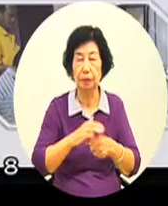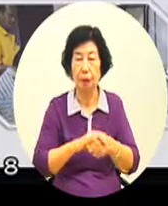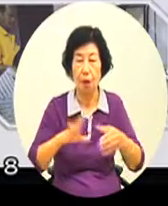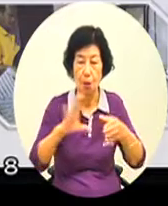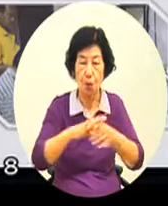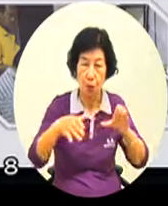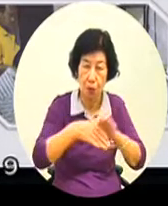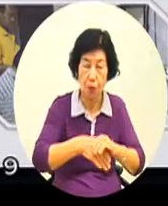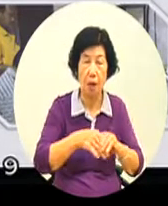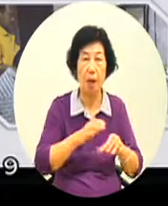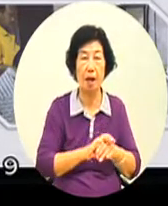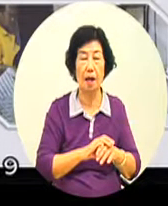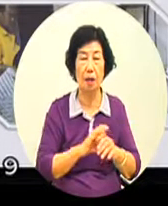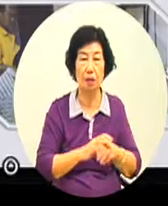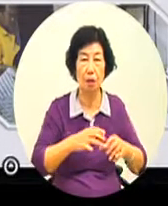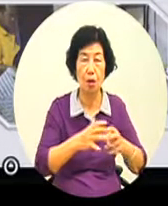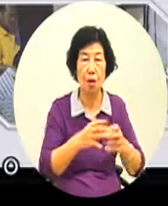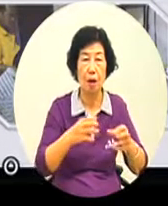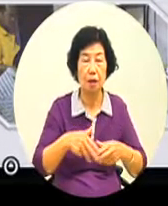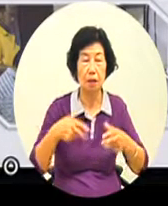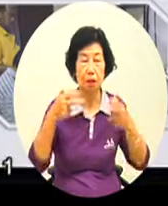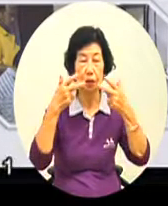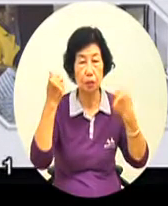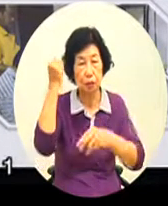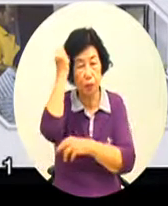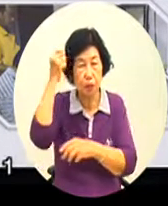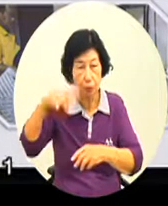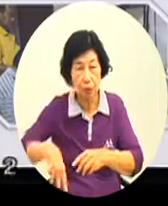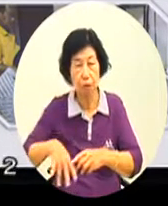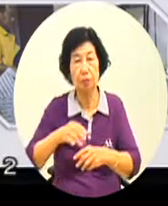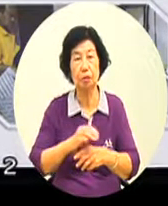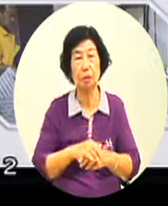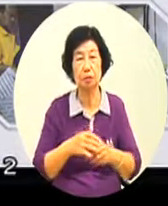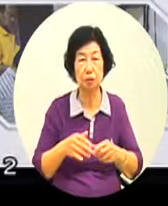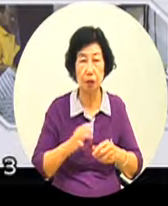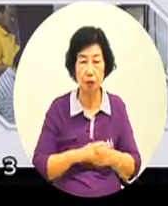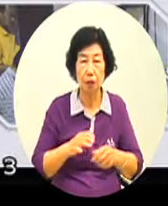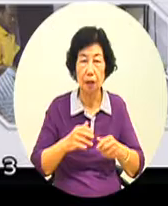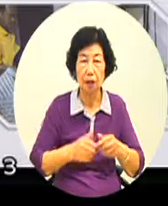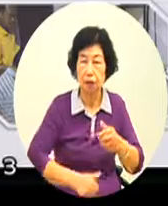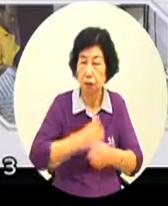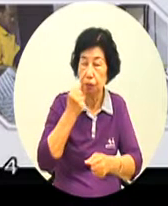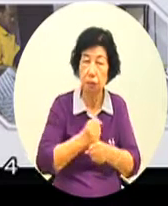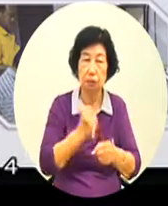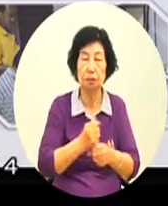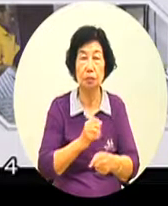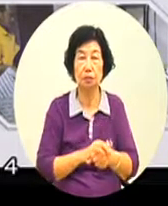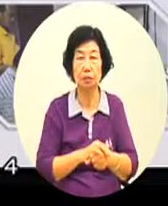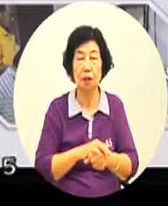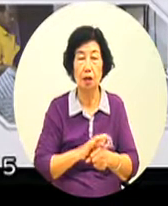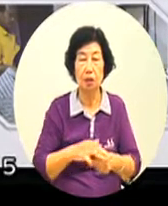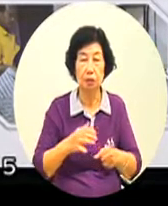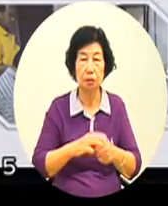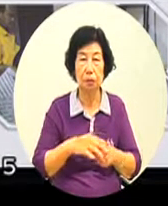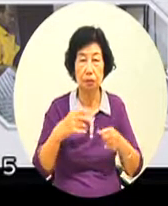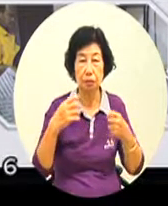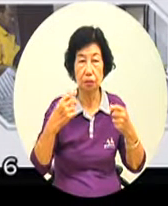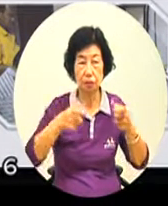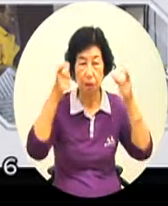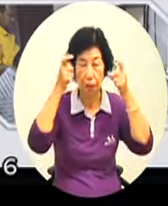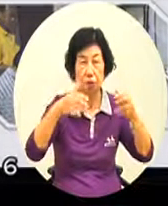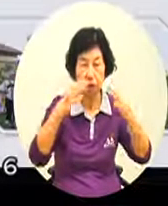传统组织与精神。除了在原乡部落执行以外，本会也在本市的3个平埔族群的聚落来